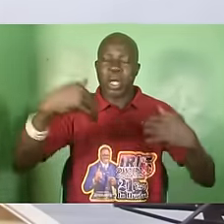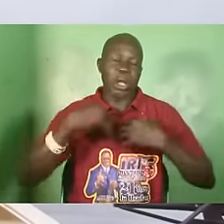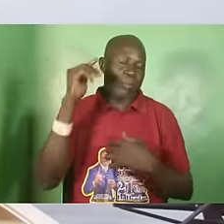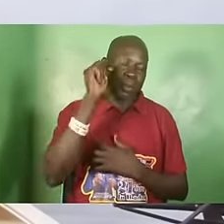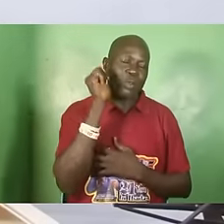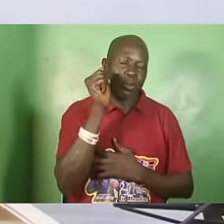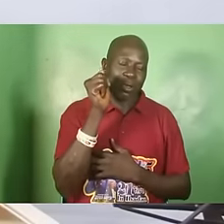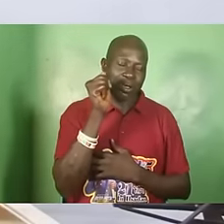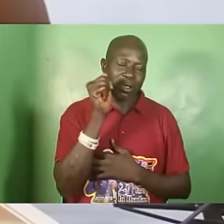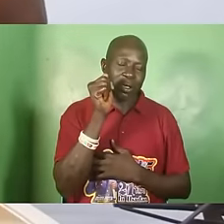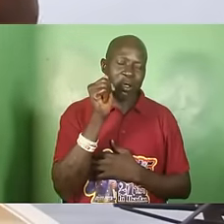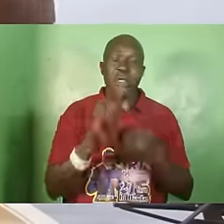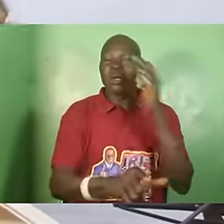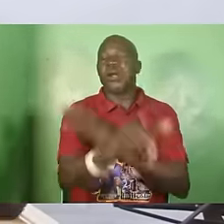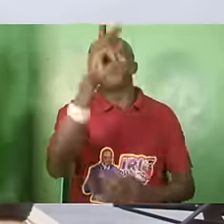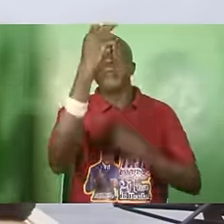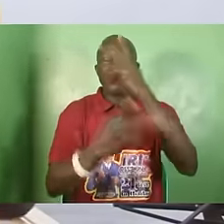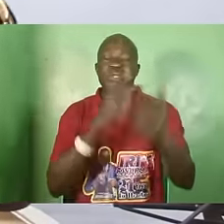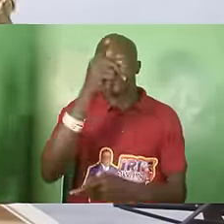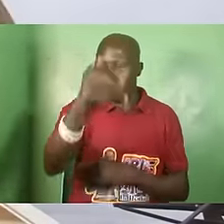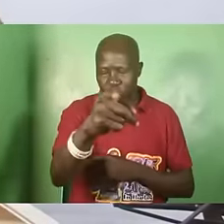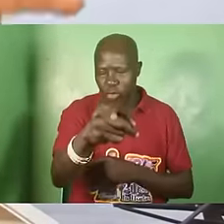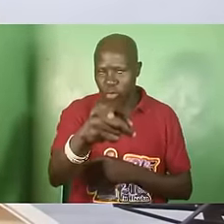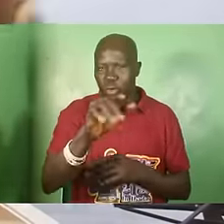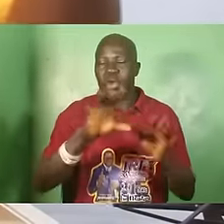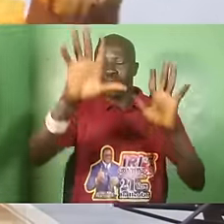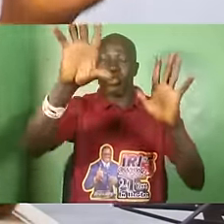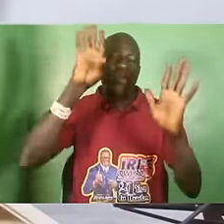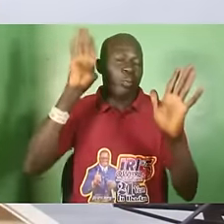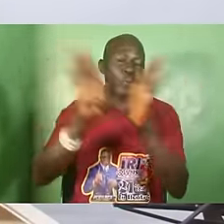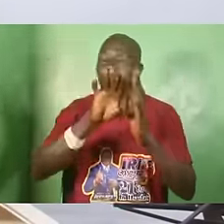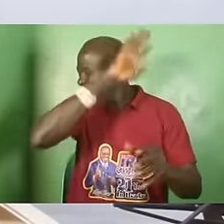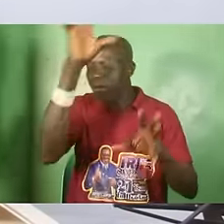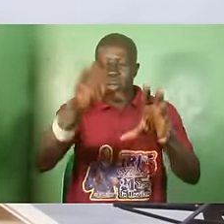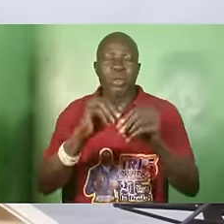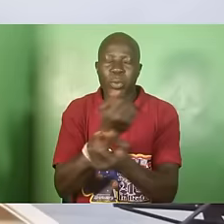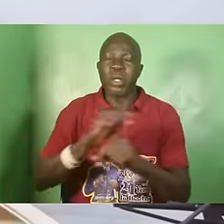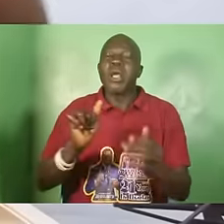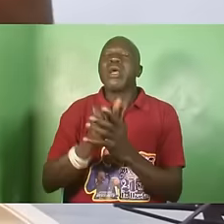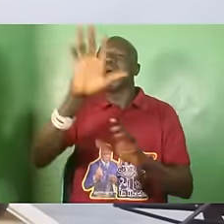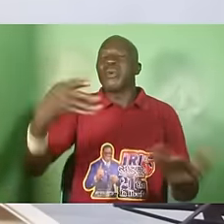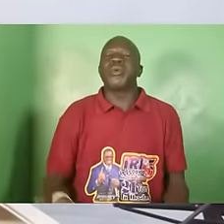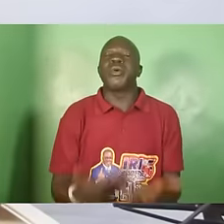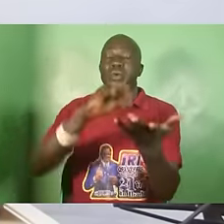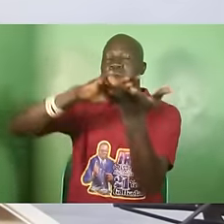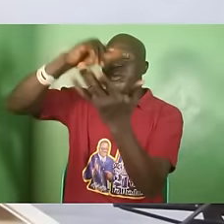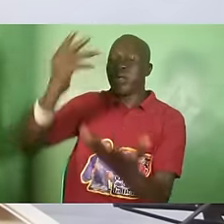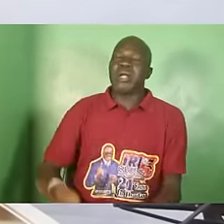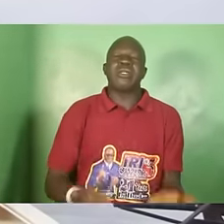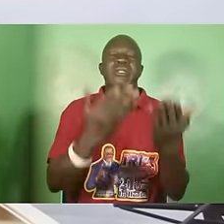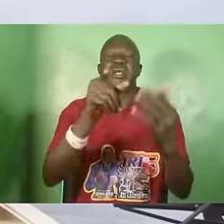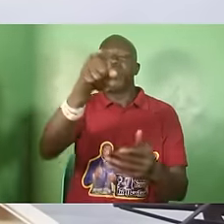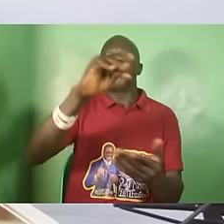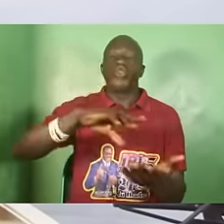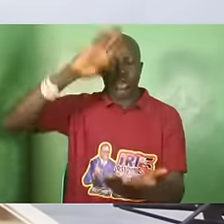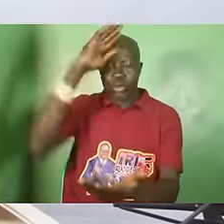testimony. Amen. You are very. Amen. Amen. I want to hear from you. Amen. Amen. Amen. Amen. Amen. Amen. Amen. Amen.